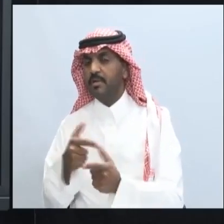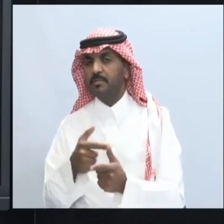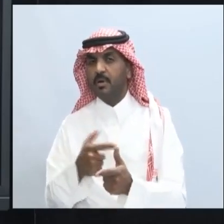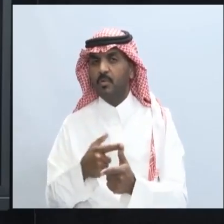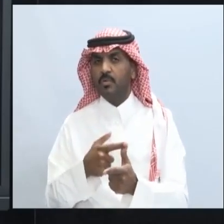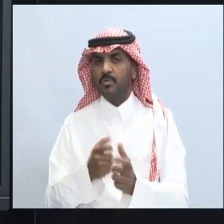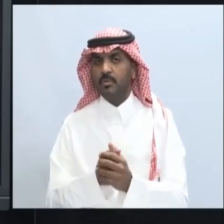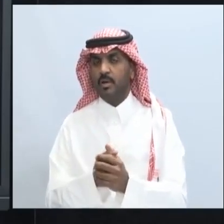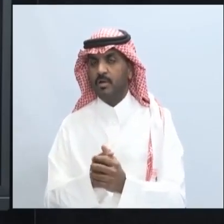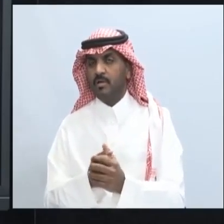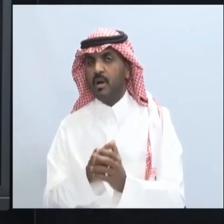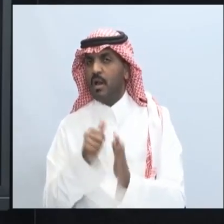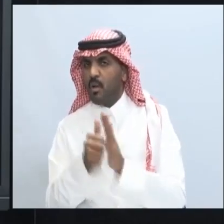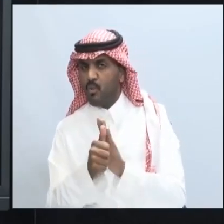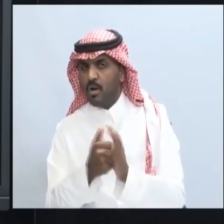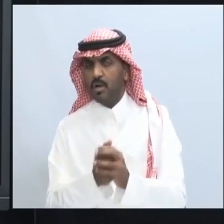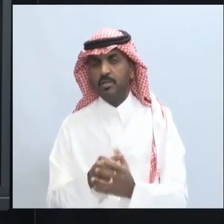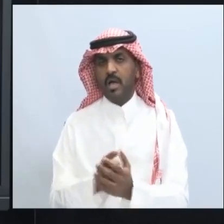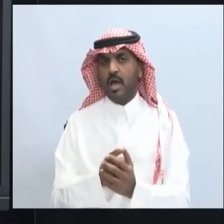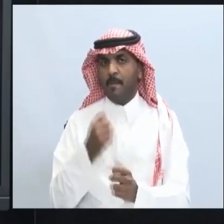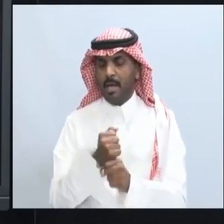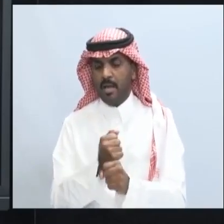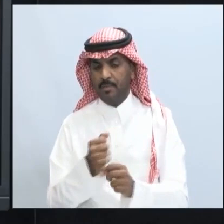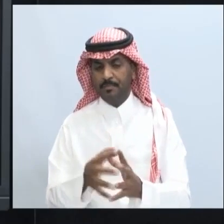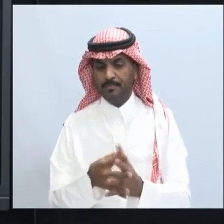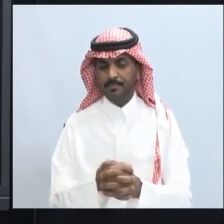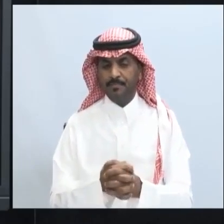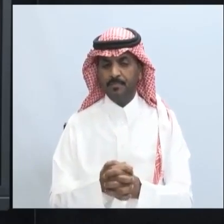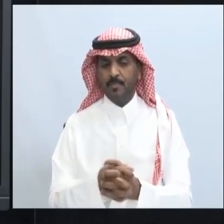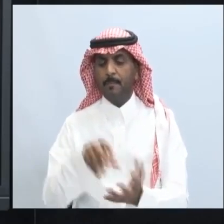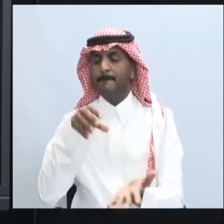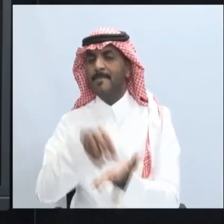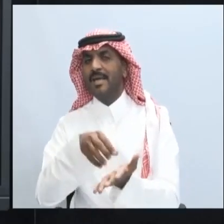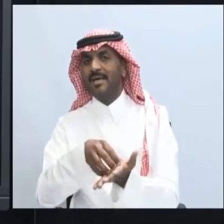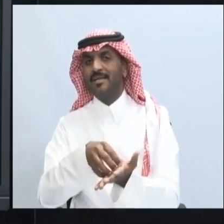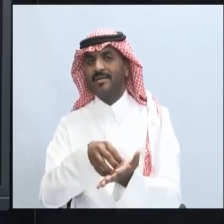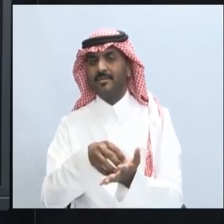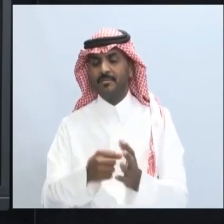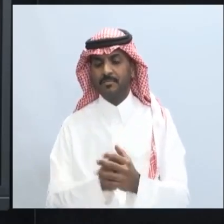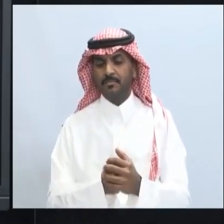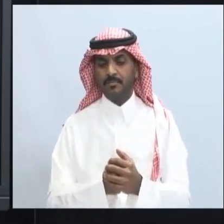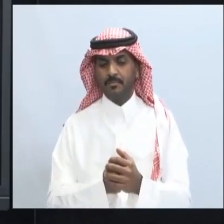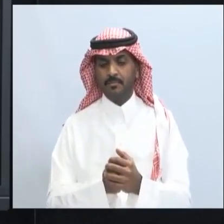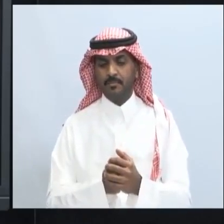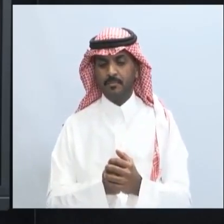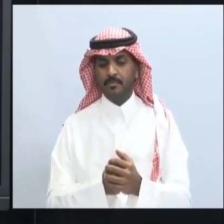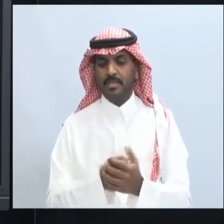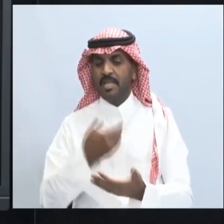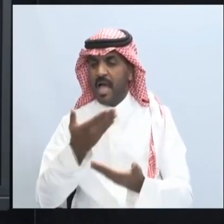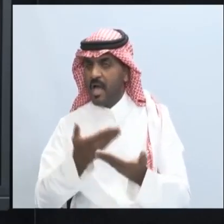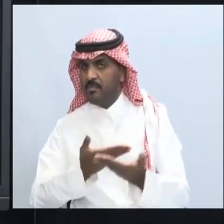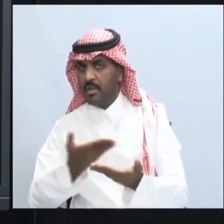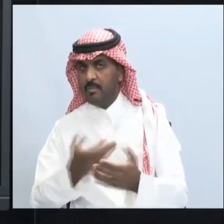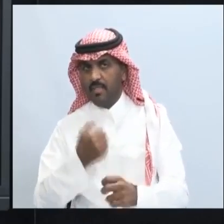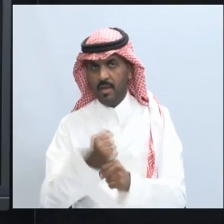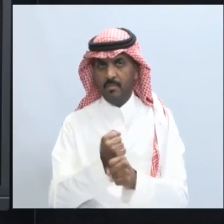رائد اعمال او صاحب شركه فانه يخاطب في مكانه الذي يتعامل فيه في بعض